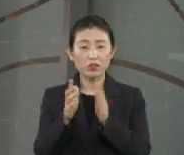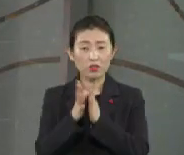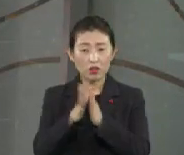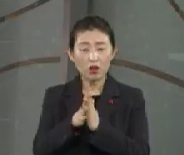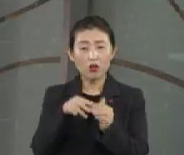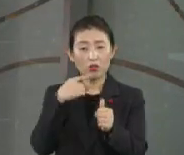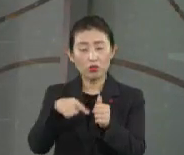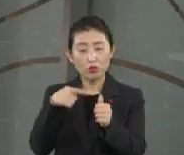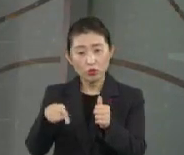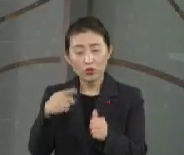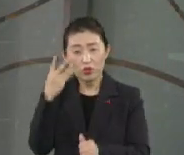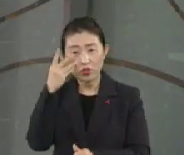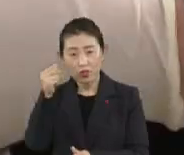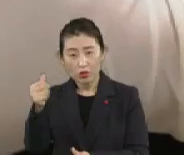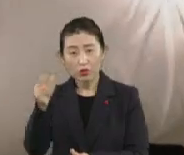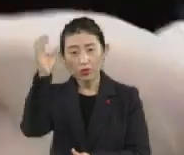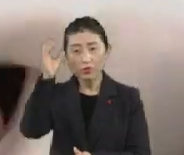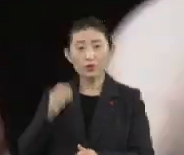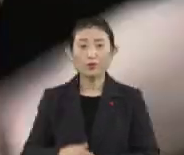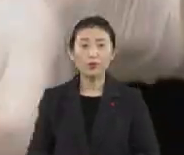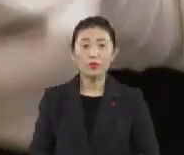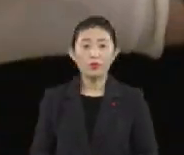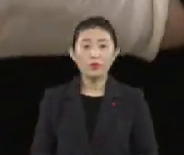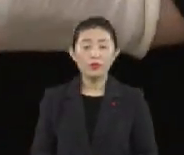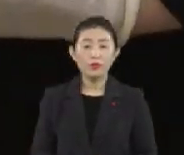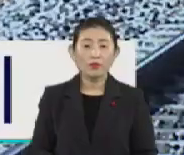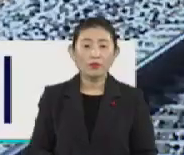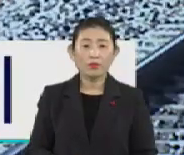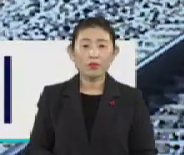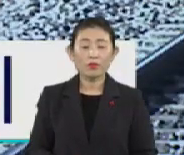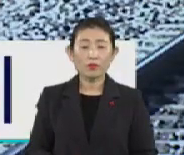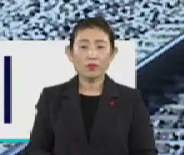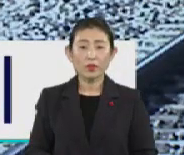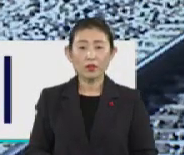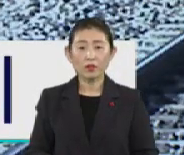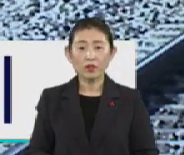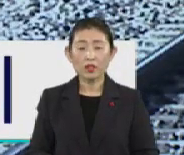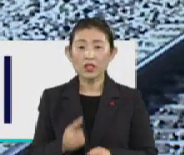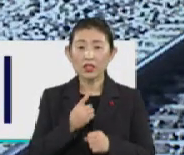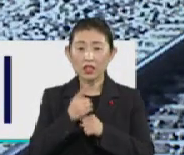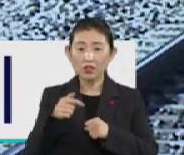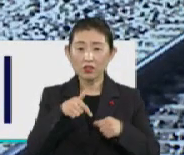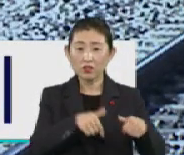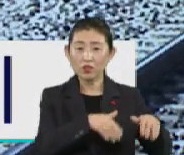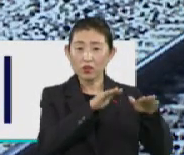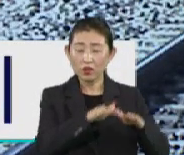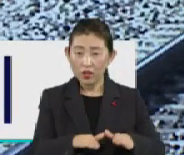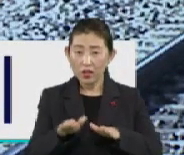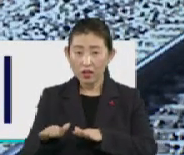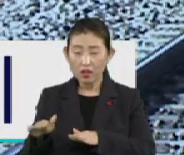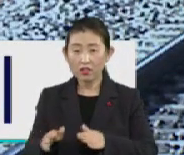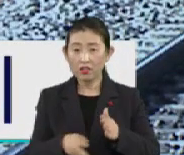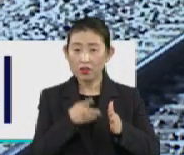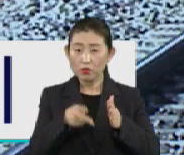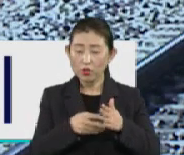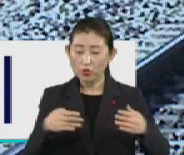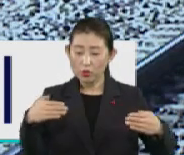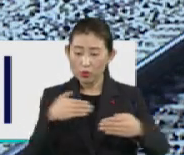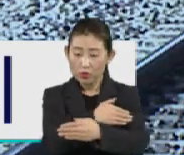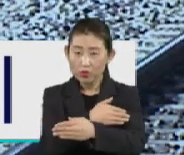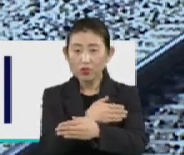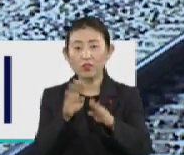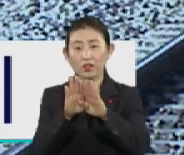교육 훈련이 이뤄질 것으로 기대했습니다. 내년 서해안선 복선전철 개통을